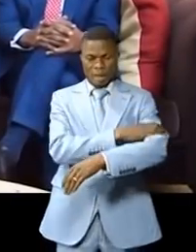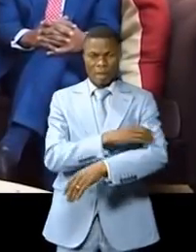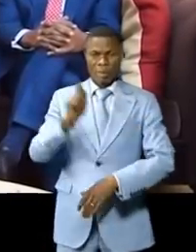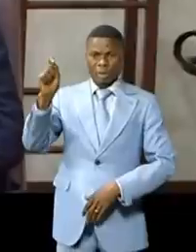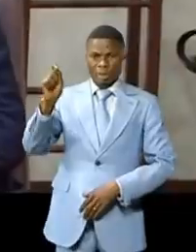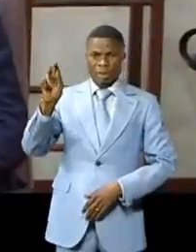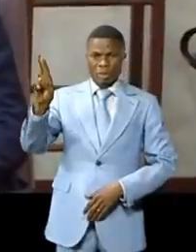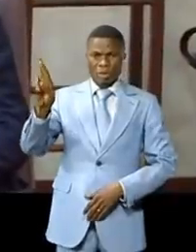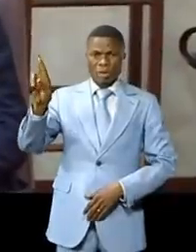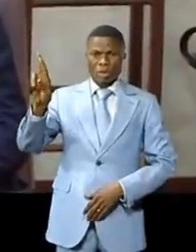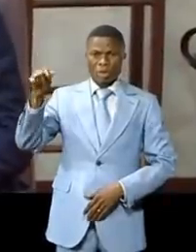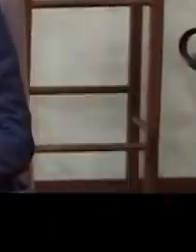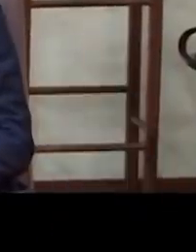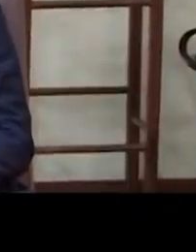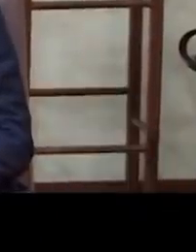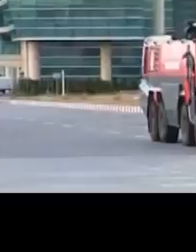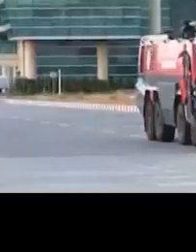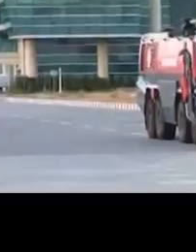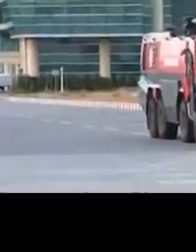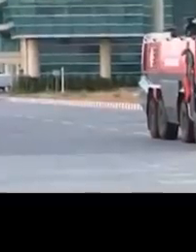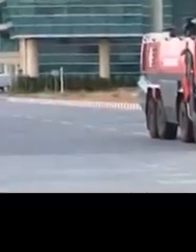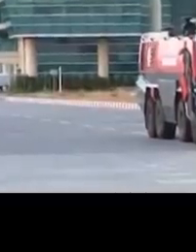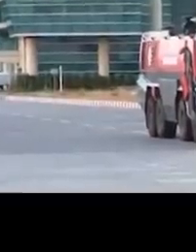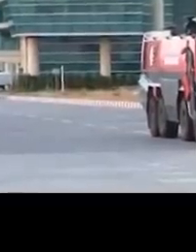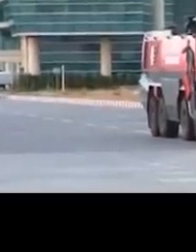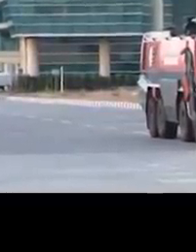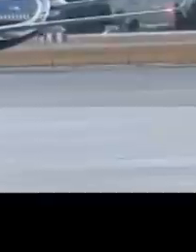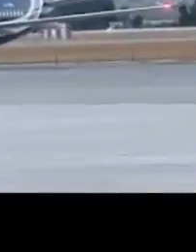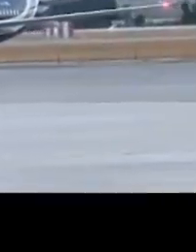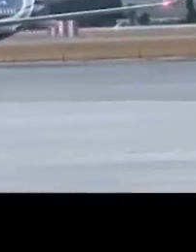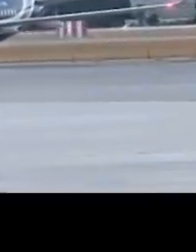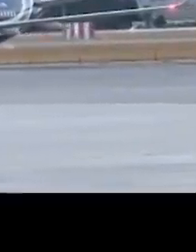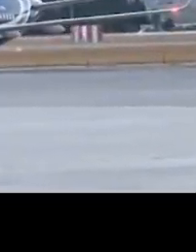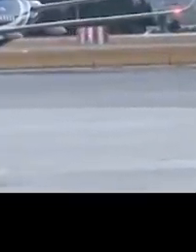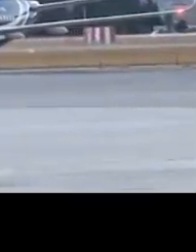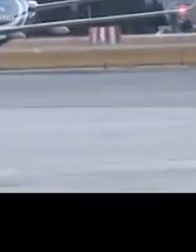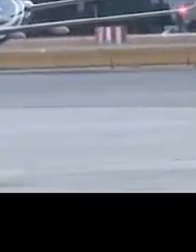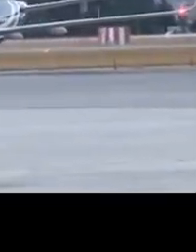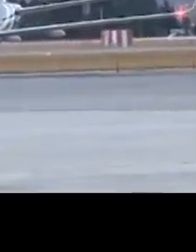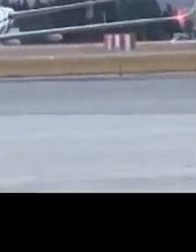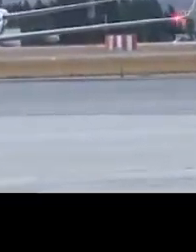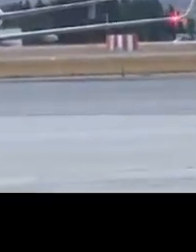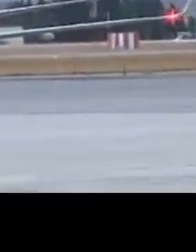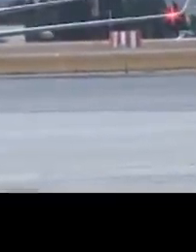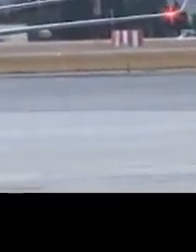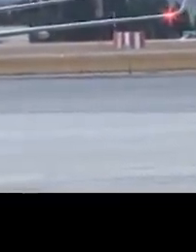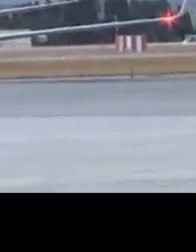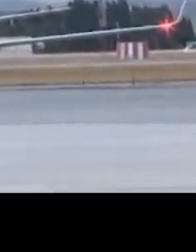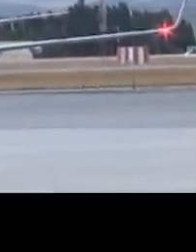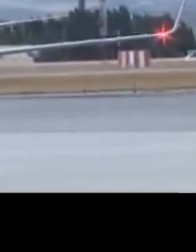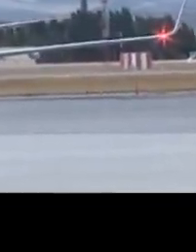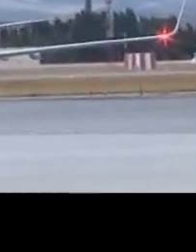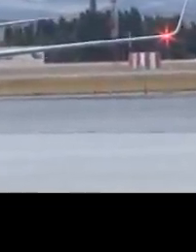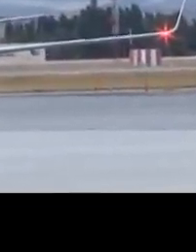ce lundi 6 septembre, en début de soirée, le chef de l'État, Félix Antoine Tshisekedi Tshilombo. Il était très